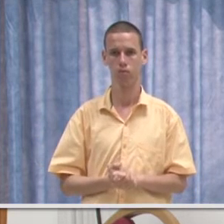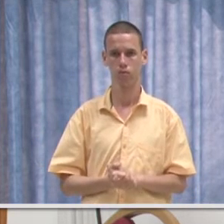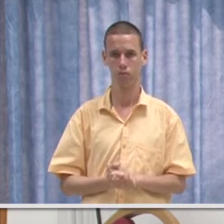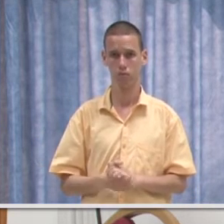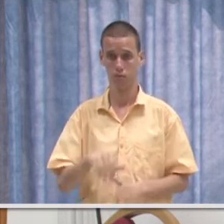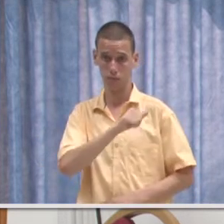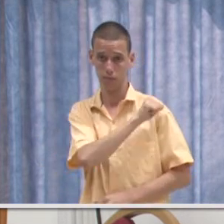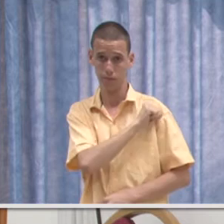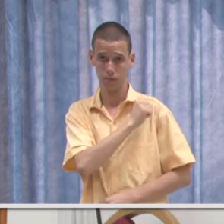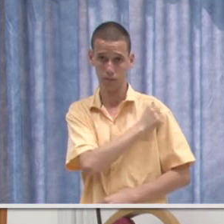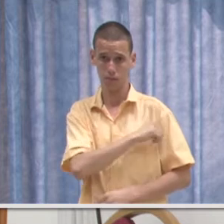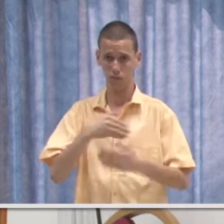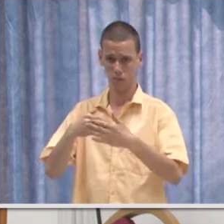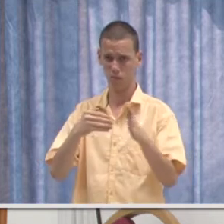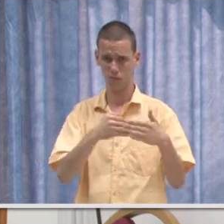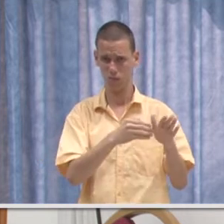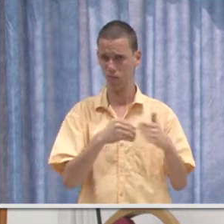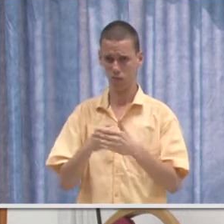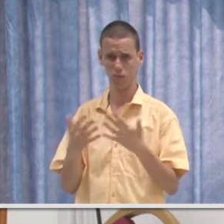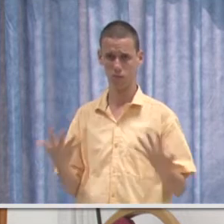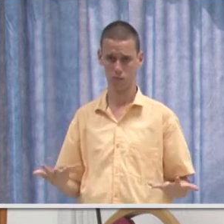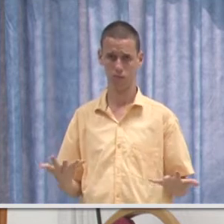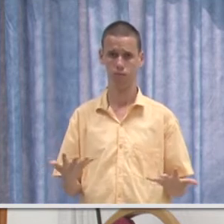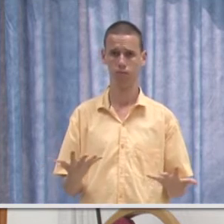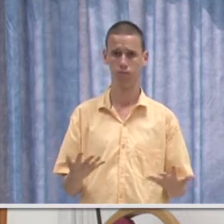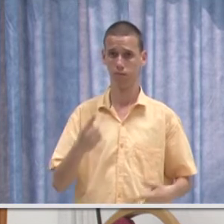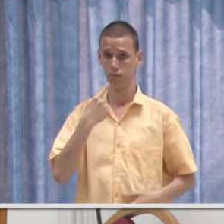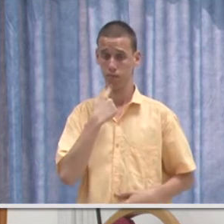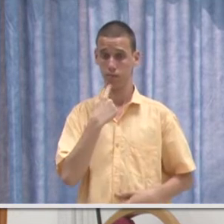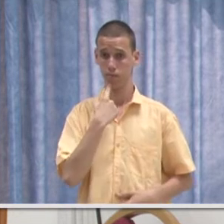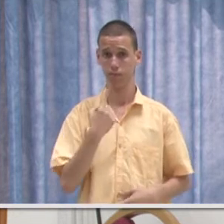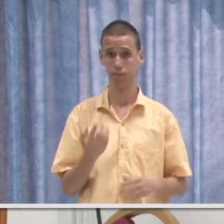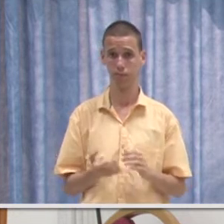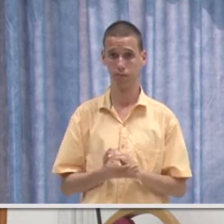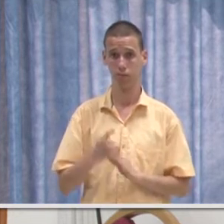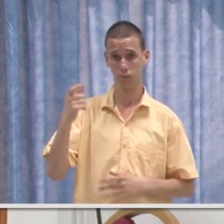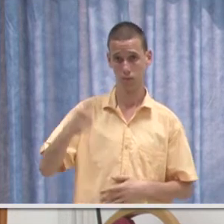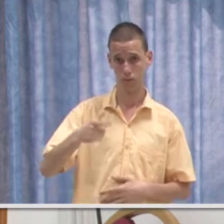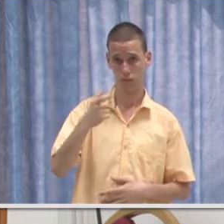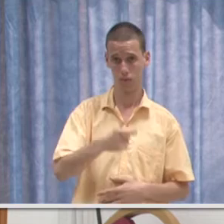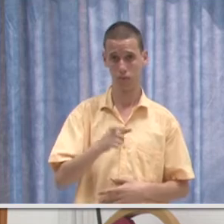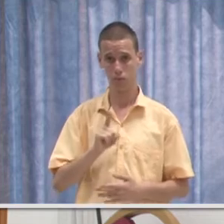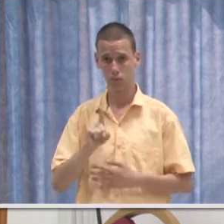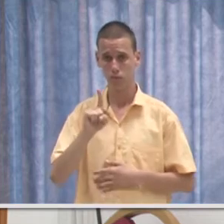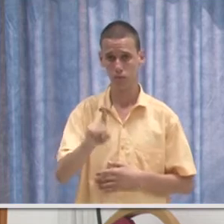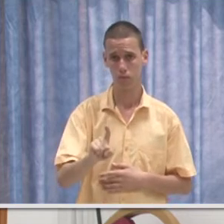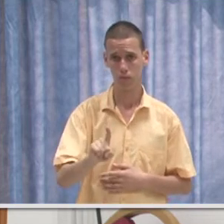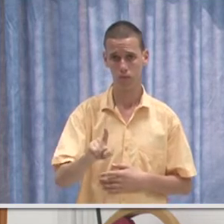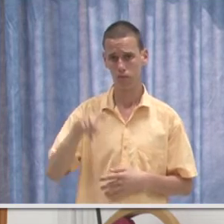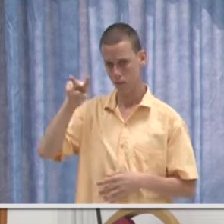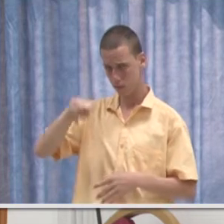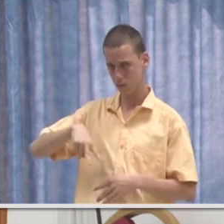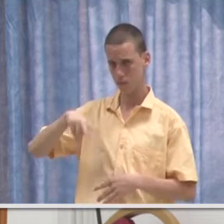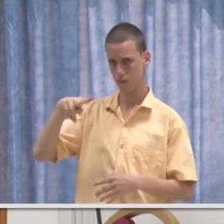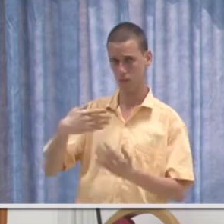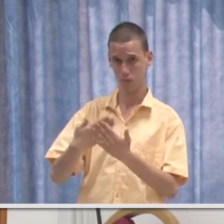est relié avec COVID. Par exemple, si il y en a un patient qui nous suspecte, qui tombe